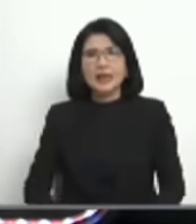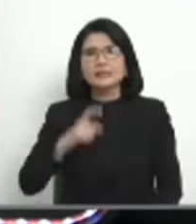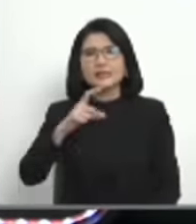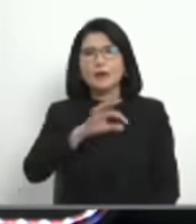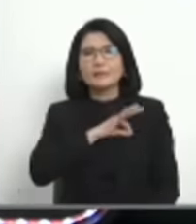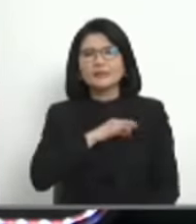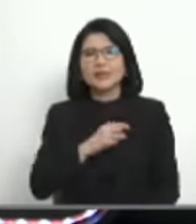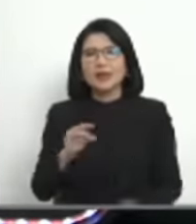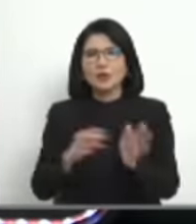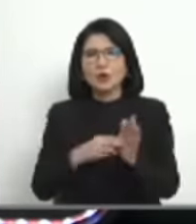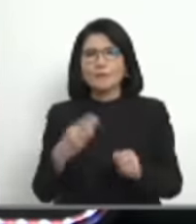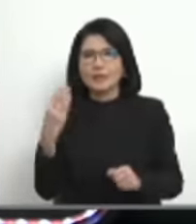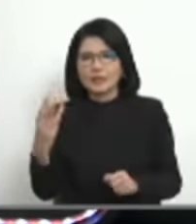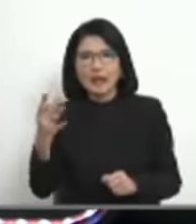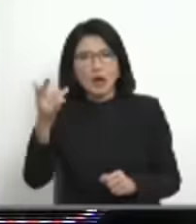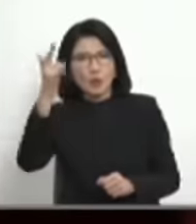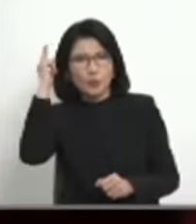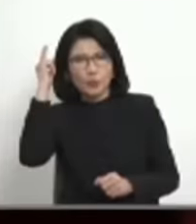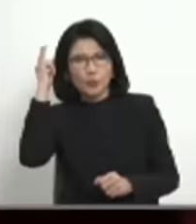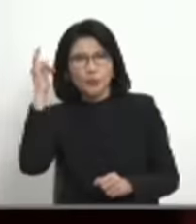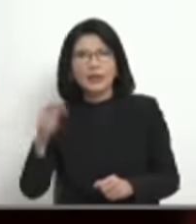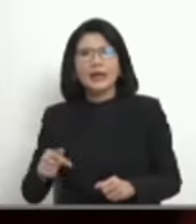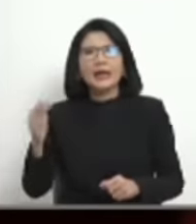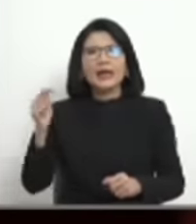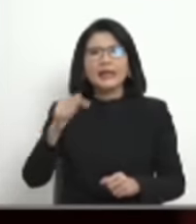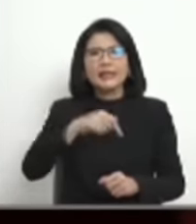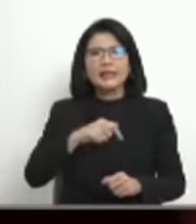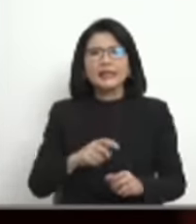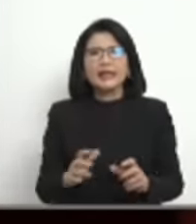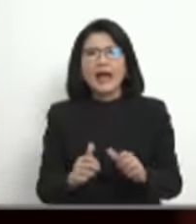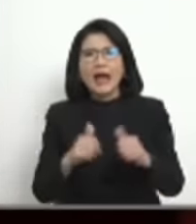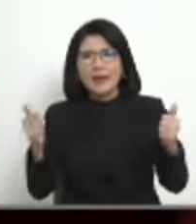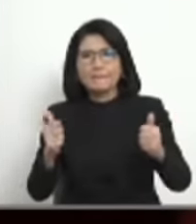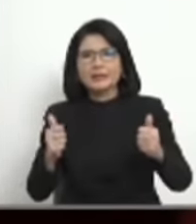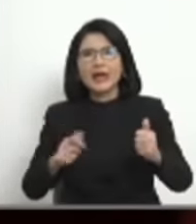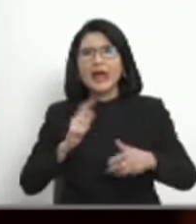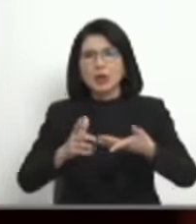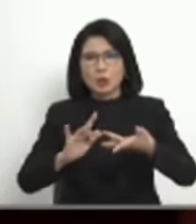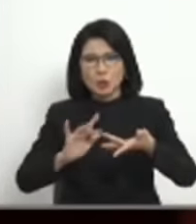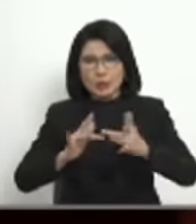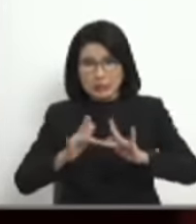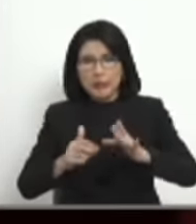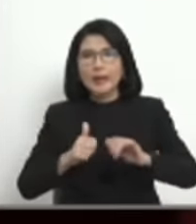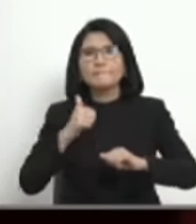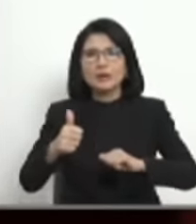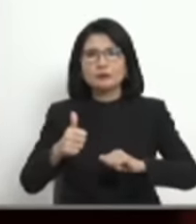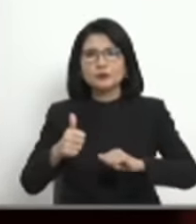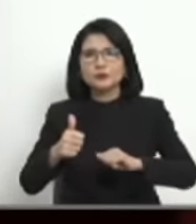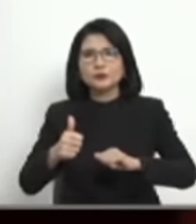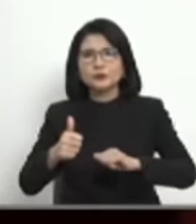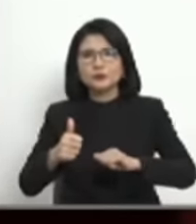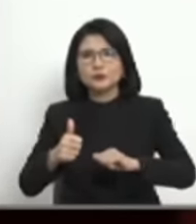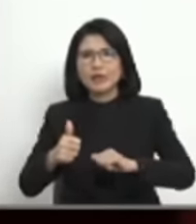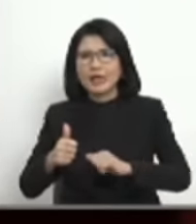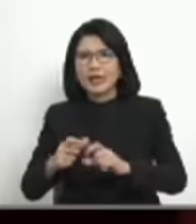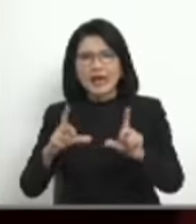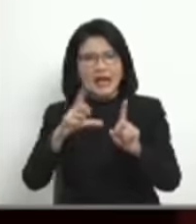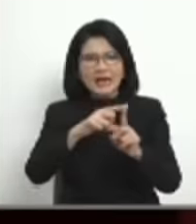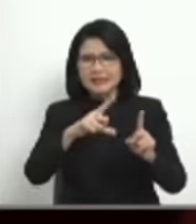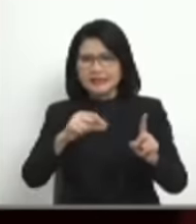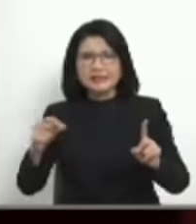Nomor 3 bapak gancar panowo untuk menanggapi coverage internetnya bagus Pak jejak digital tidak akan